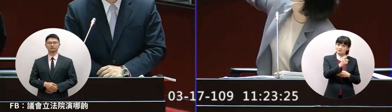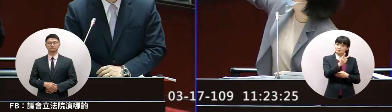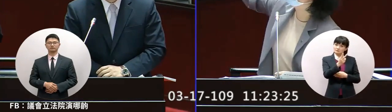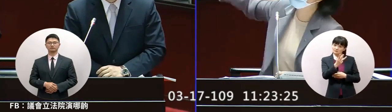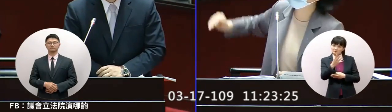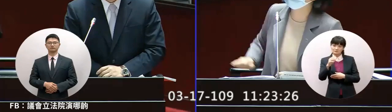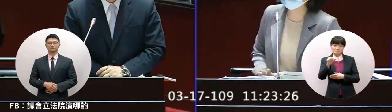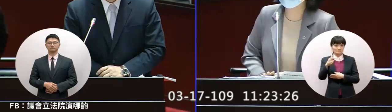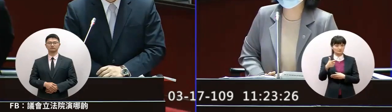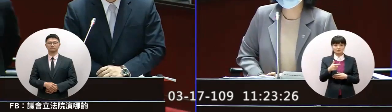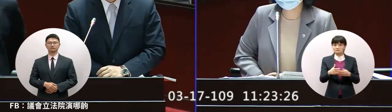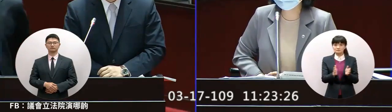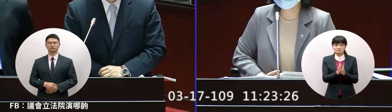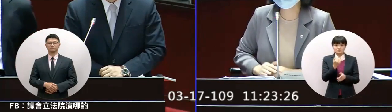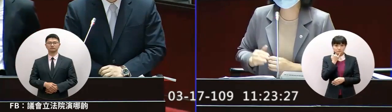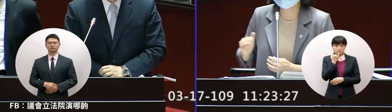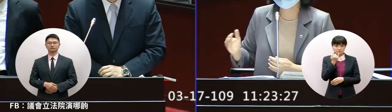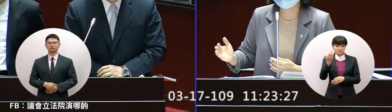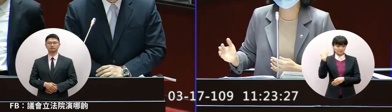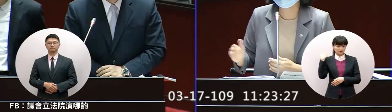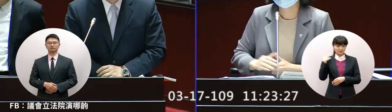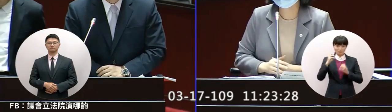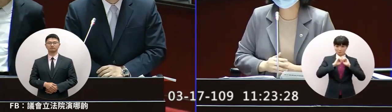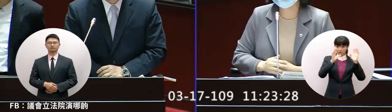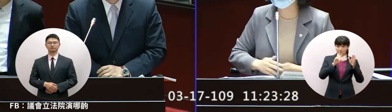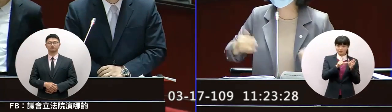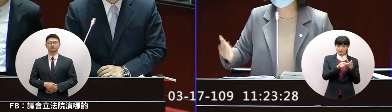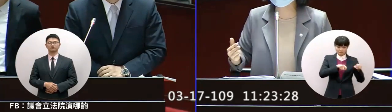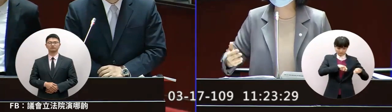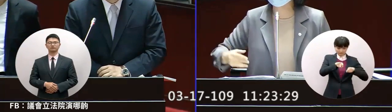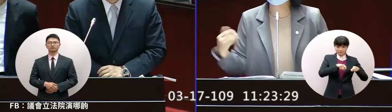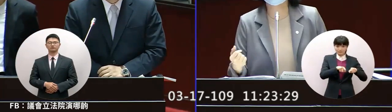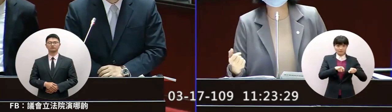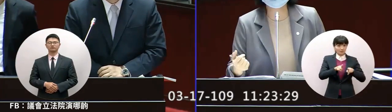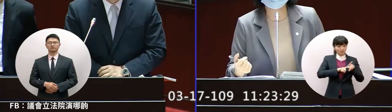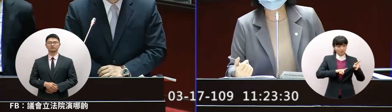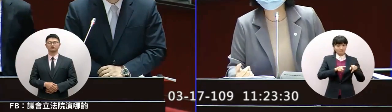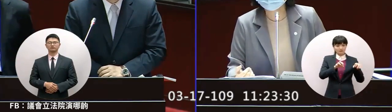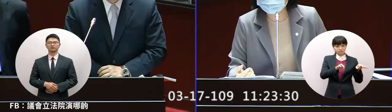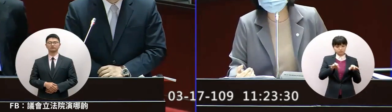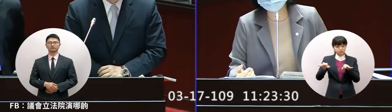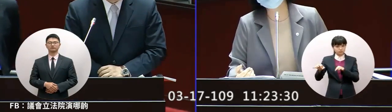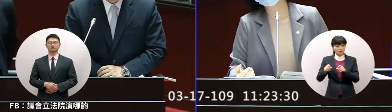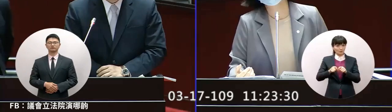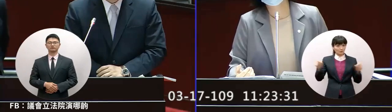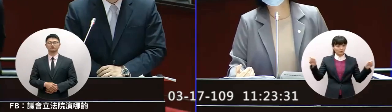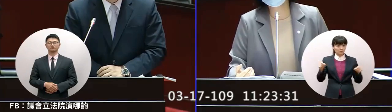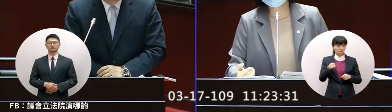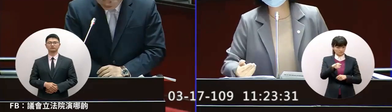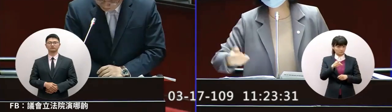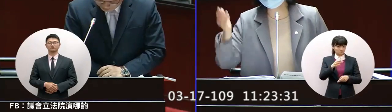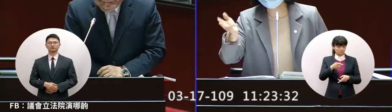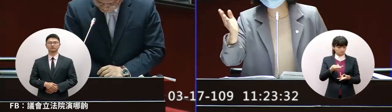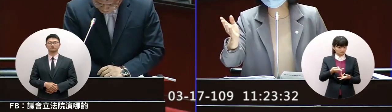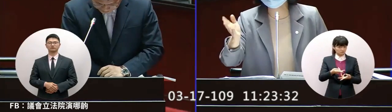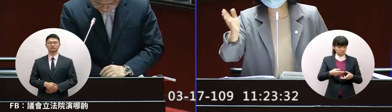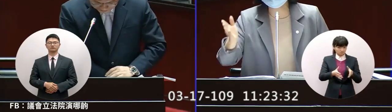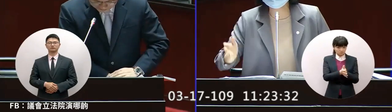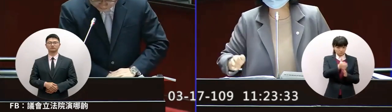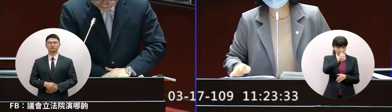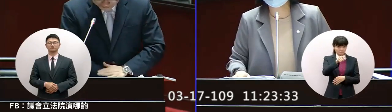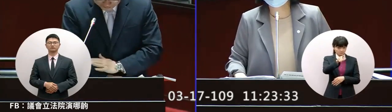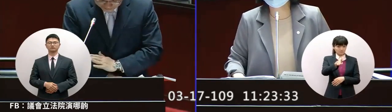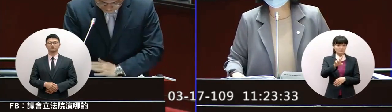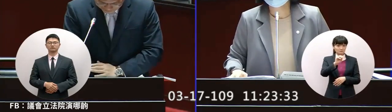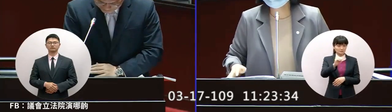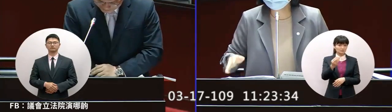2辆、3辆、4辆、5辆、6辆、7辆、8辆，这个离当初的计划已经延宕很久。你保定，你要靠有信心的讲，当时你一定要要求测试